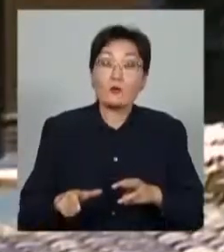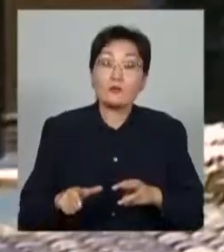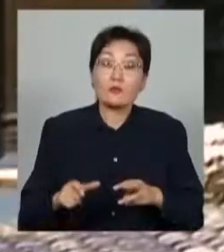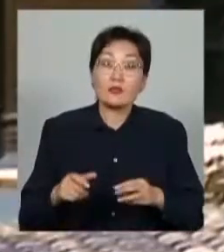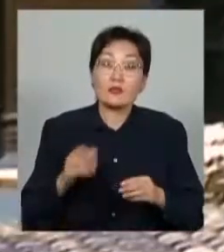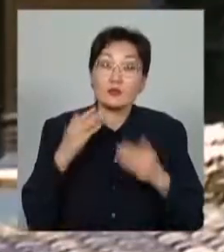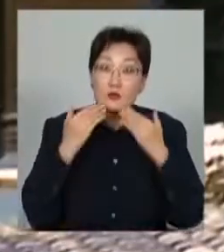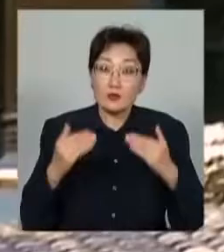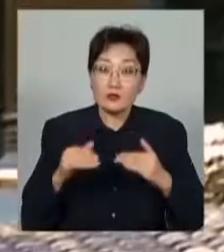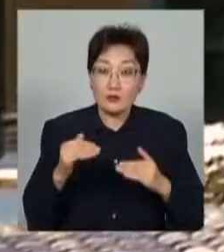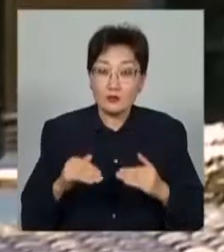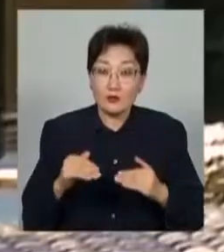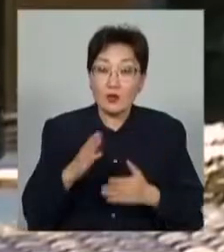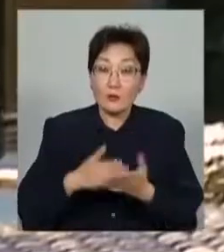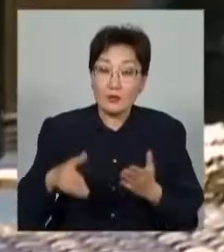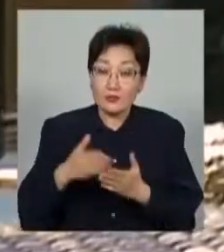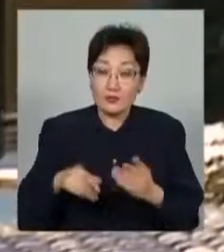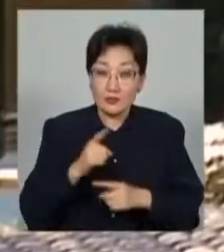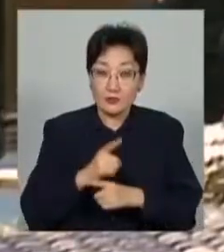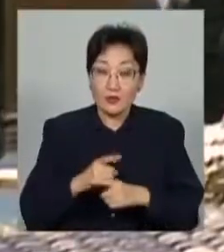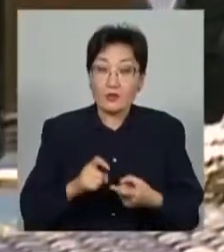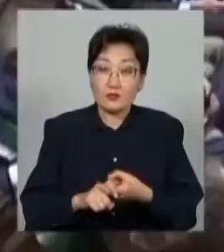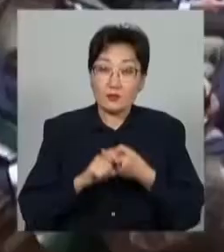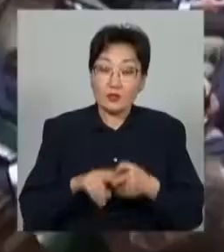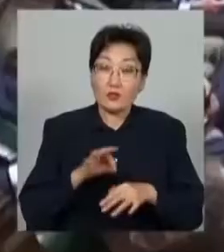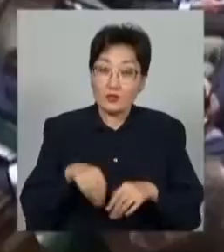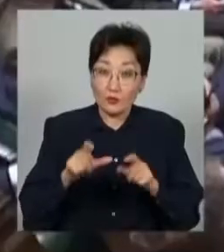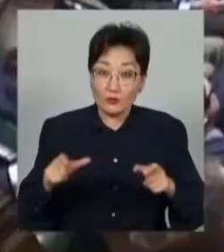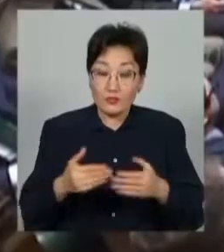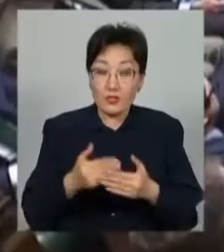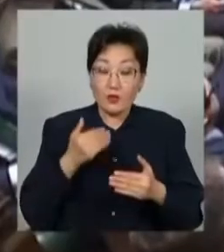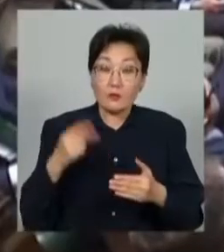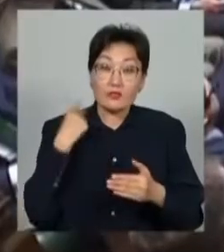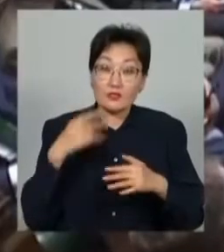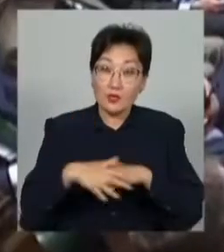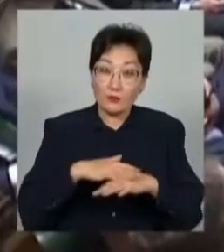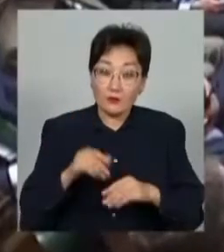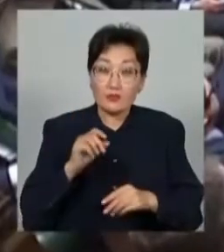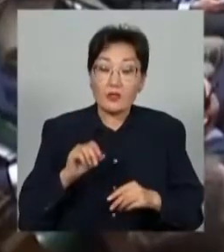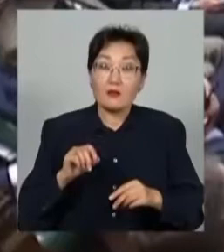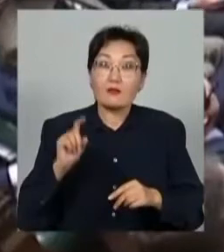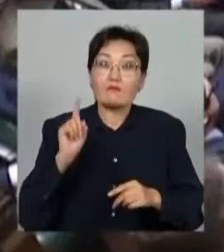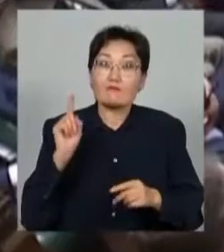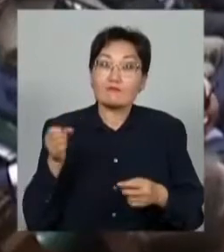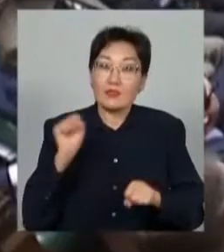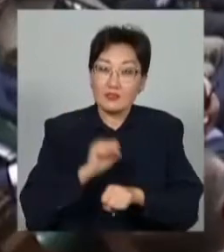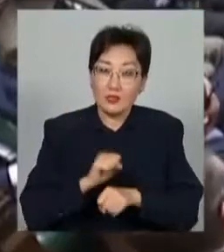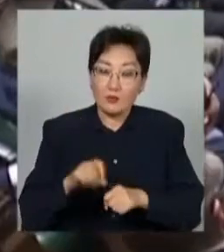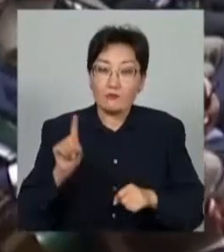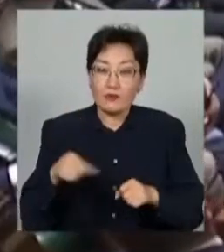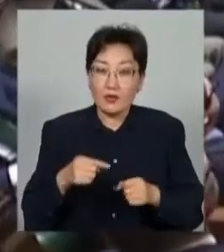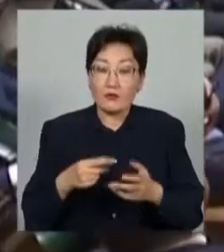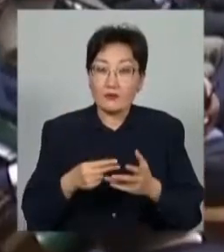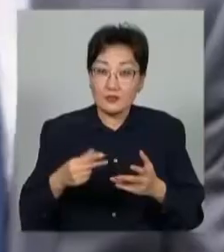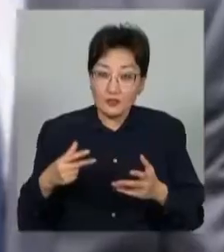к концу февраля в стране отменят карантин для заразившихся ковидом. Ранее у британцев перестали требовать паспорт о вакцинации в